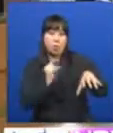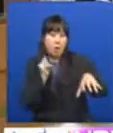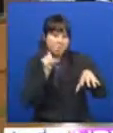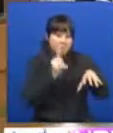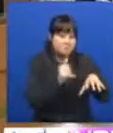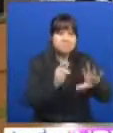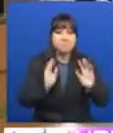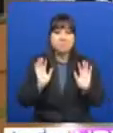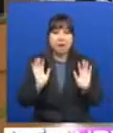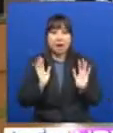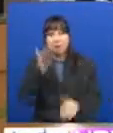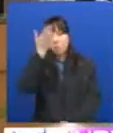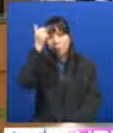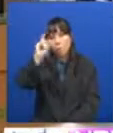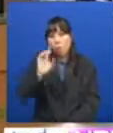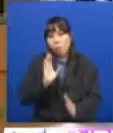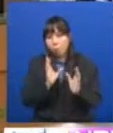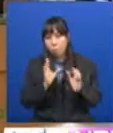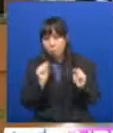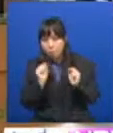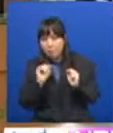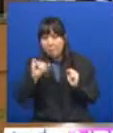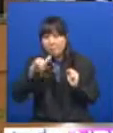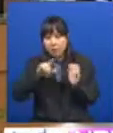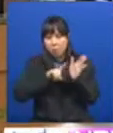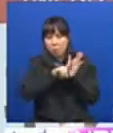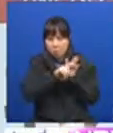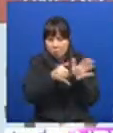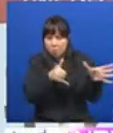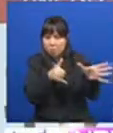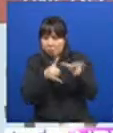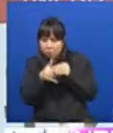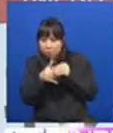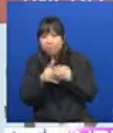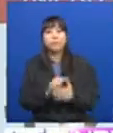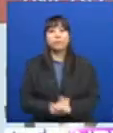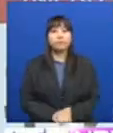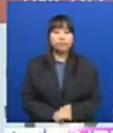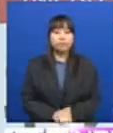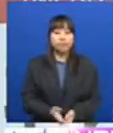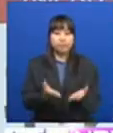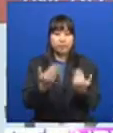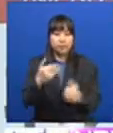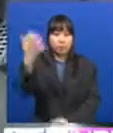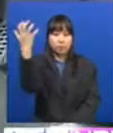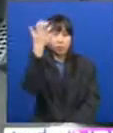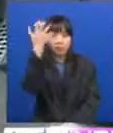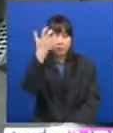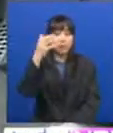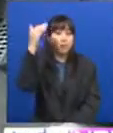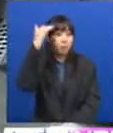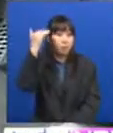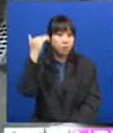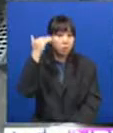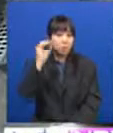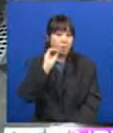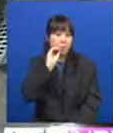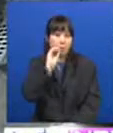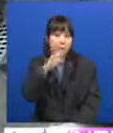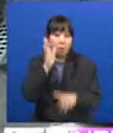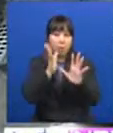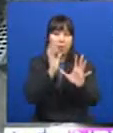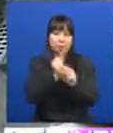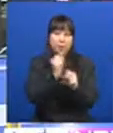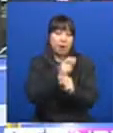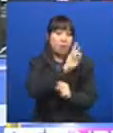โรงพยาบาลต่างๆเพราะว่ากังวลว่าจะติดเชื้อไวรัสนี้ค่ะโดยสถานีโทรทัศน์ท้องถิ่นของเกาหลีใต้รายงานอ้างเจ้าหน้าที่ของโรง